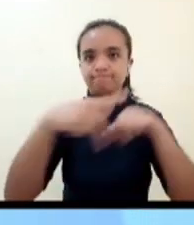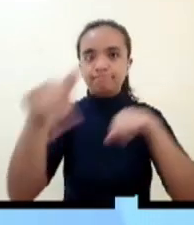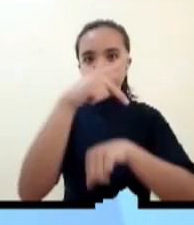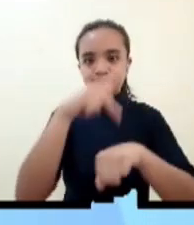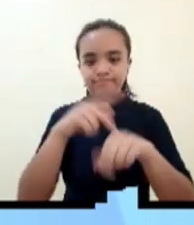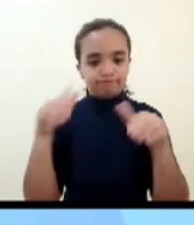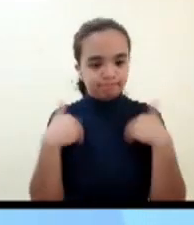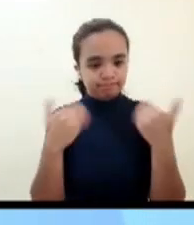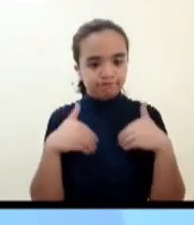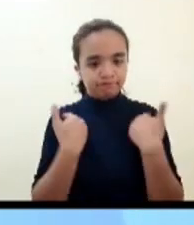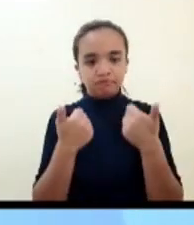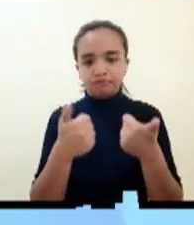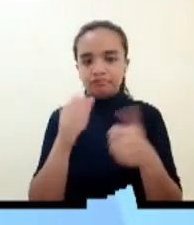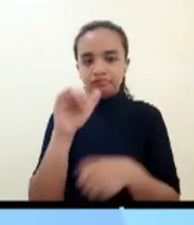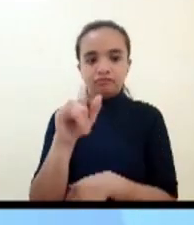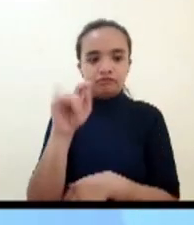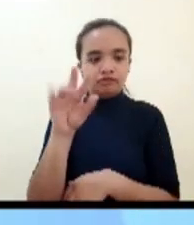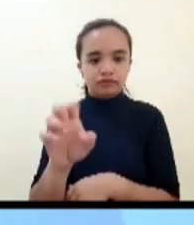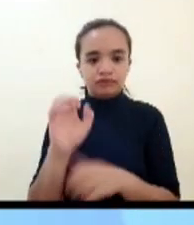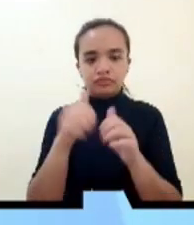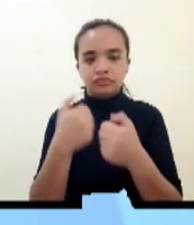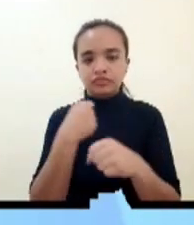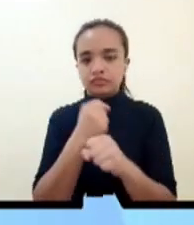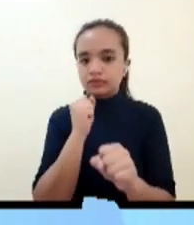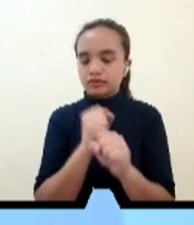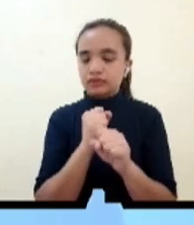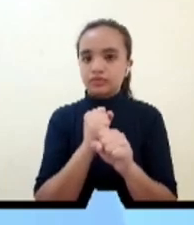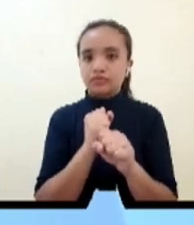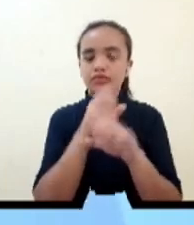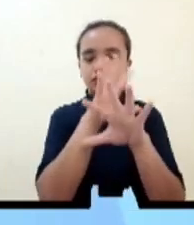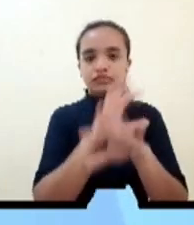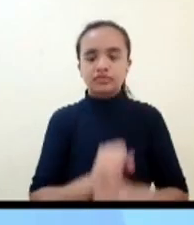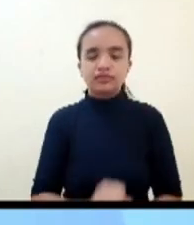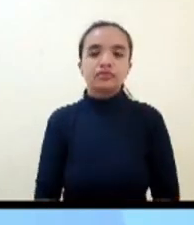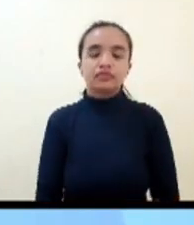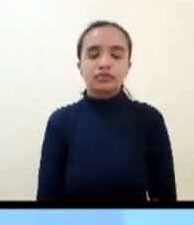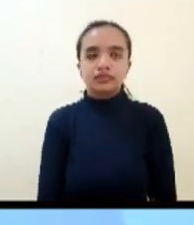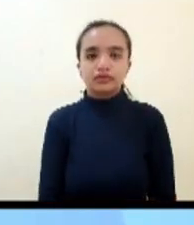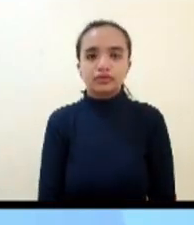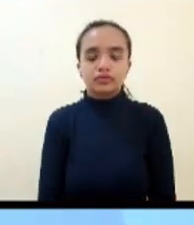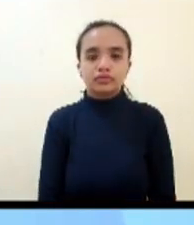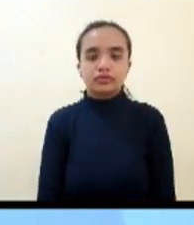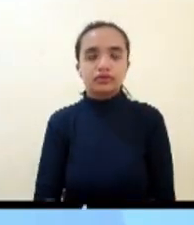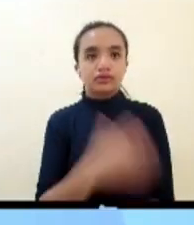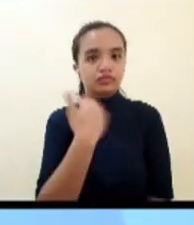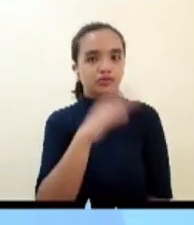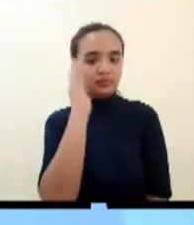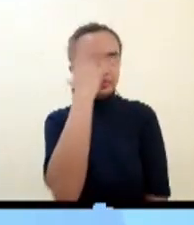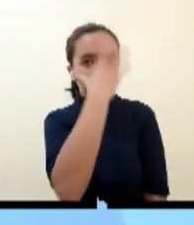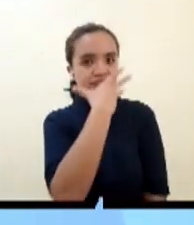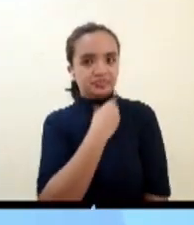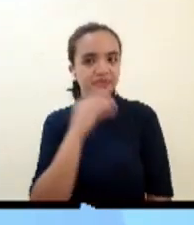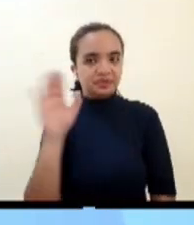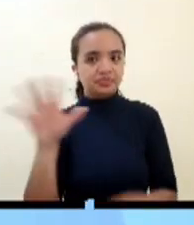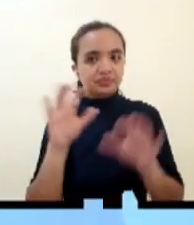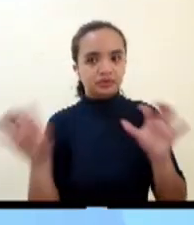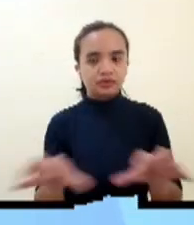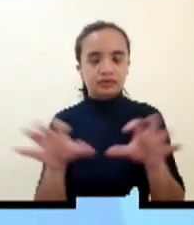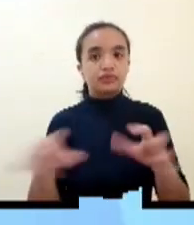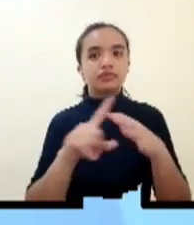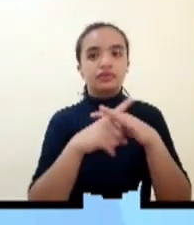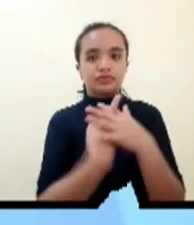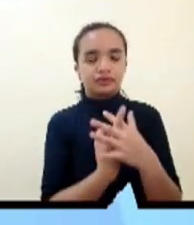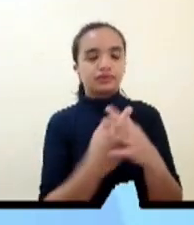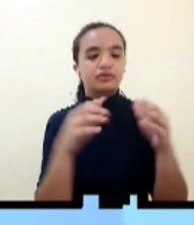aktibo pagdating sa paggawa ng ating tradisyon. Maganda yung mga initiatives nila. Sabi no? nga nila, start them young. Totoo. Tsaka maganda